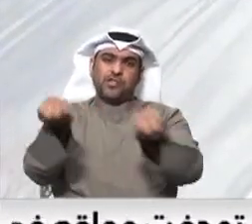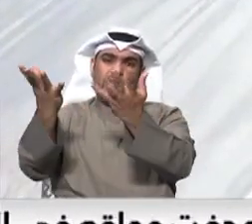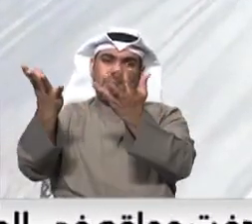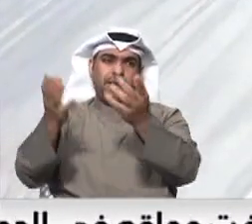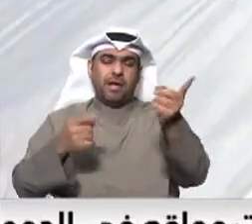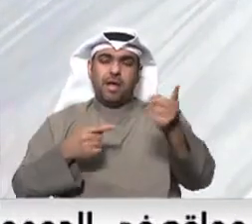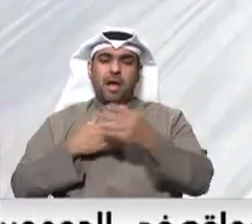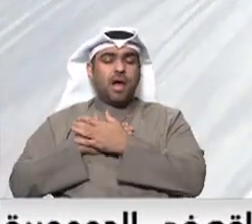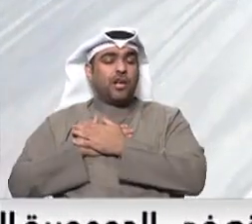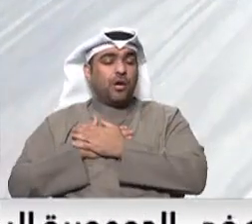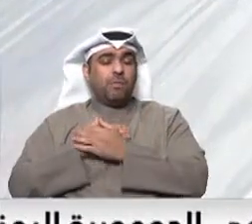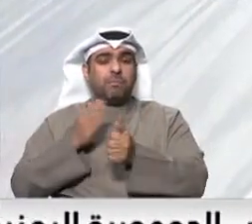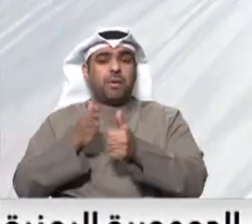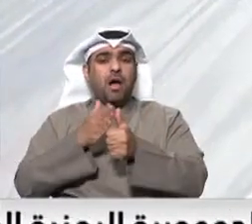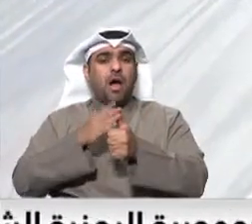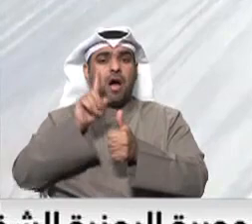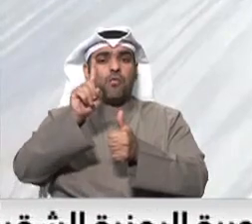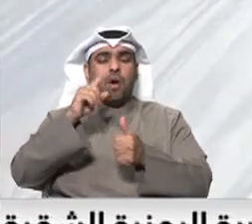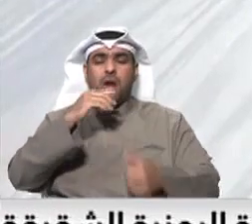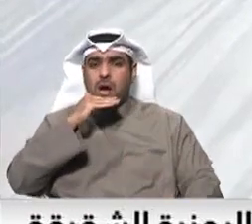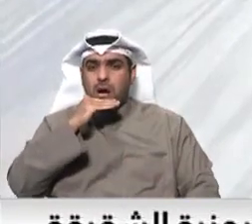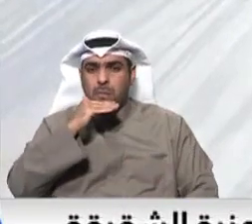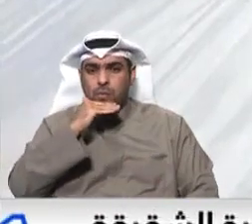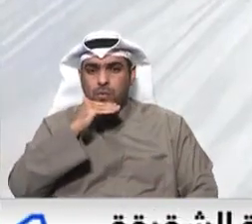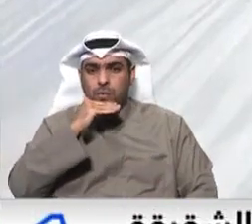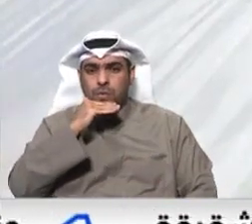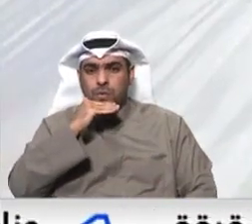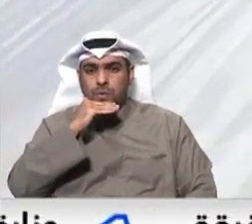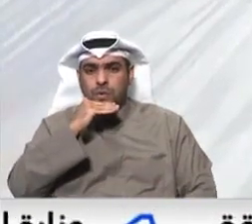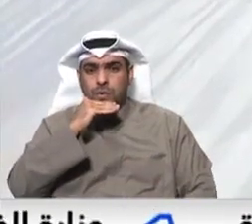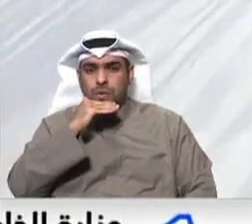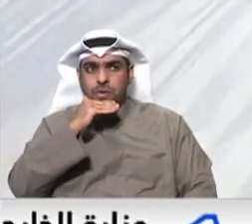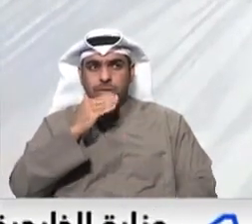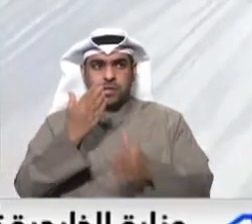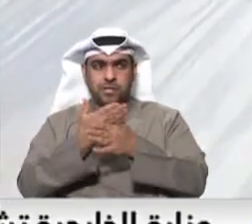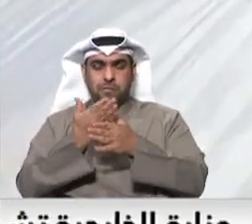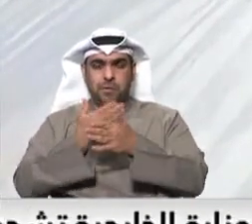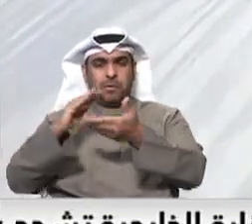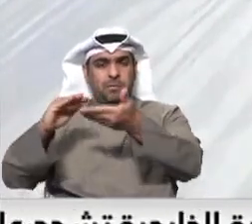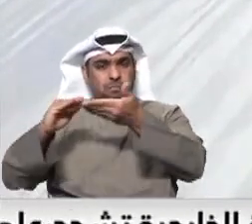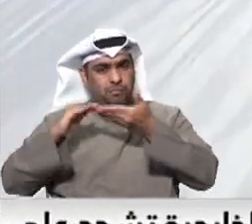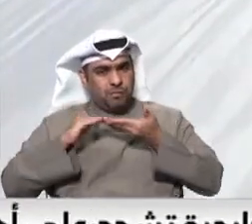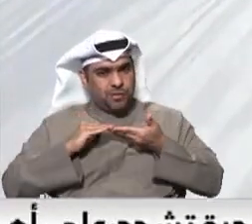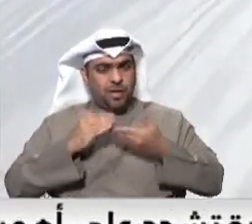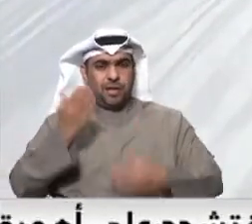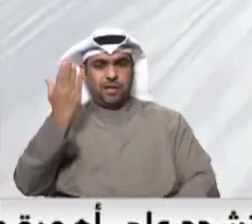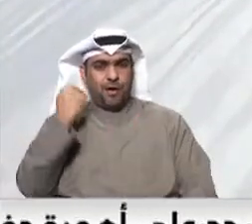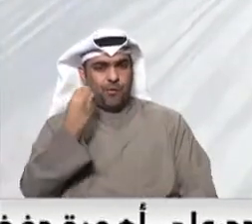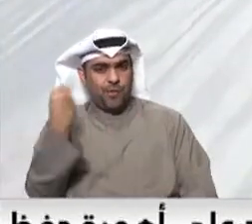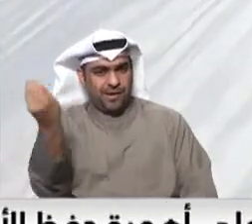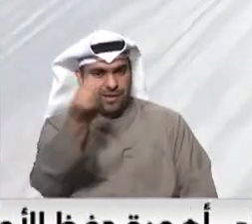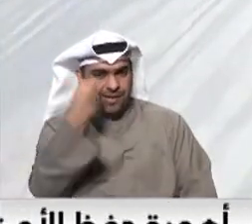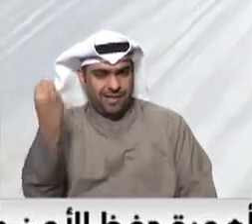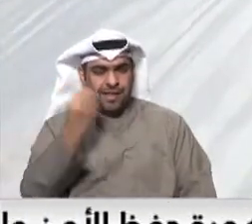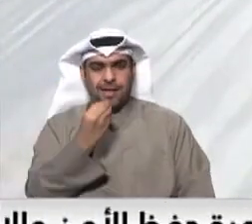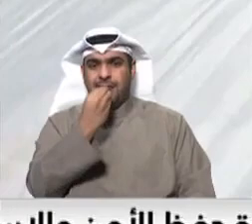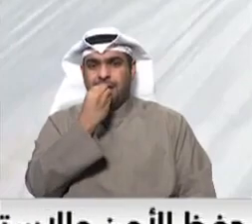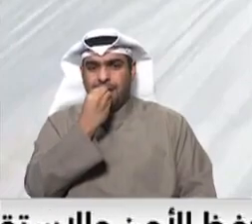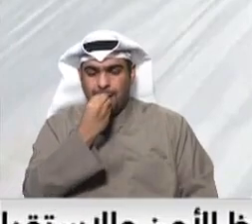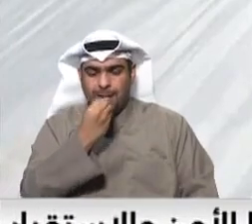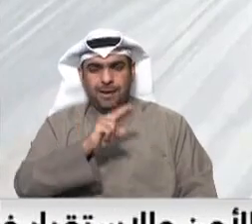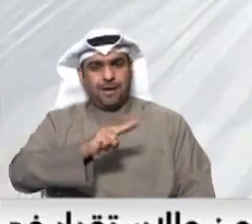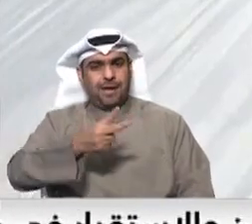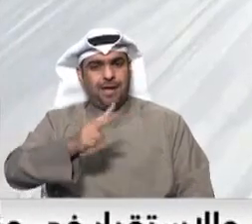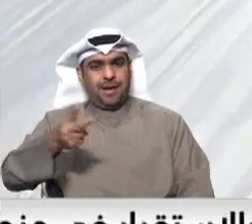بابا عشان بحبه قد السمكات والرملات والبحرات وكل إشي، عشان بابا